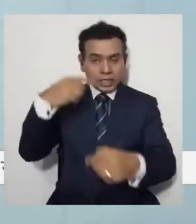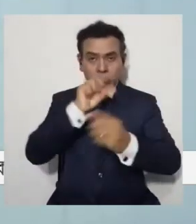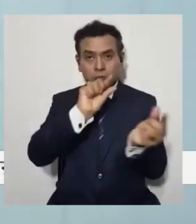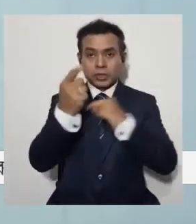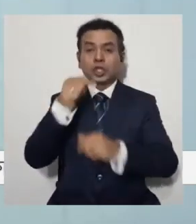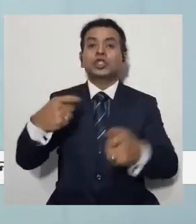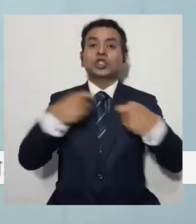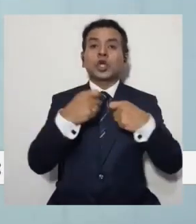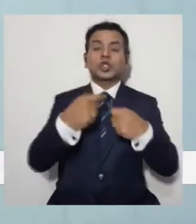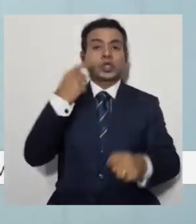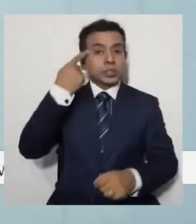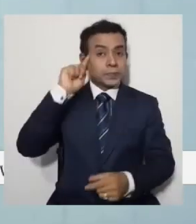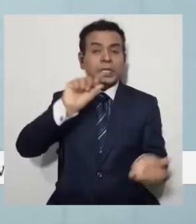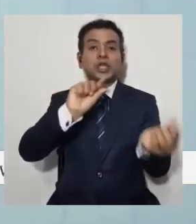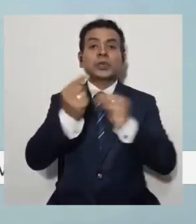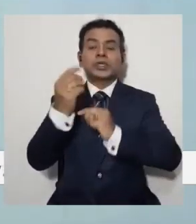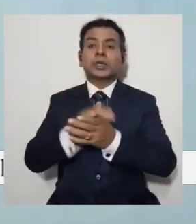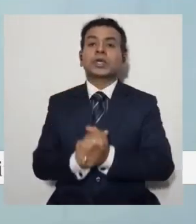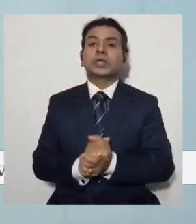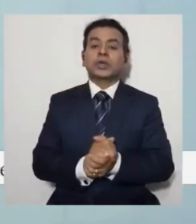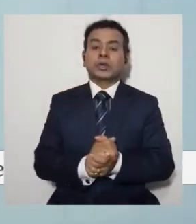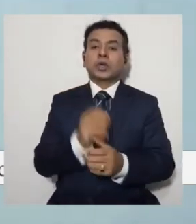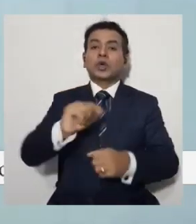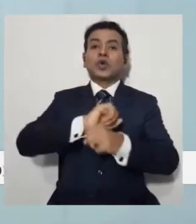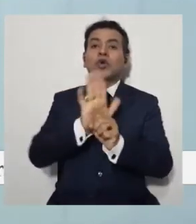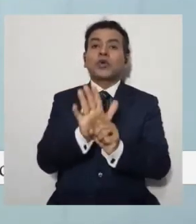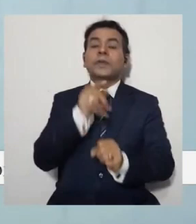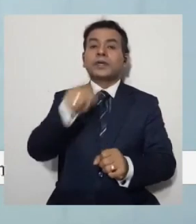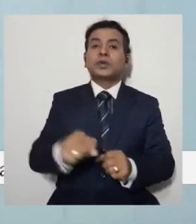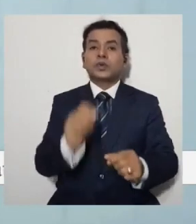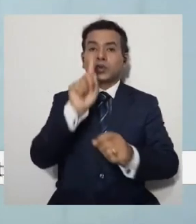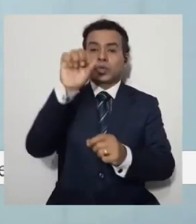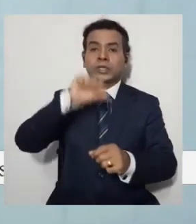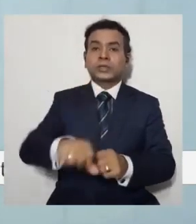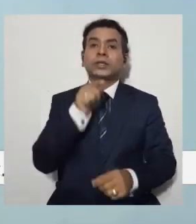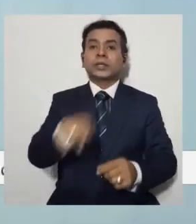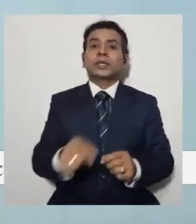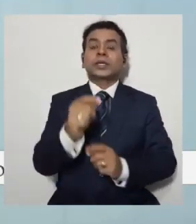কোভিড-19 PCR ল্যাব, গাজী কোভিড-19 PCR ল্যাব, রূপগঞ্জ, নারায়ণগঞ্জ।